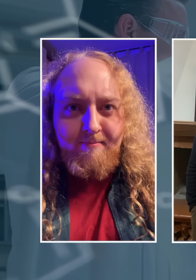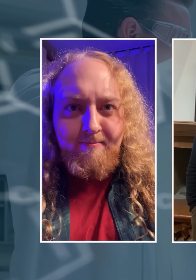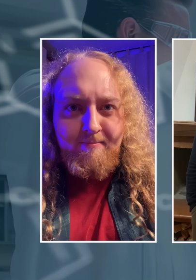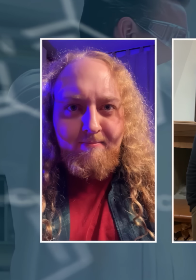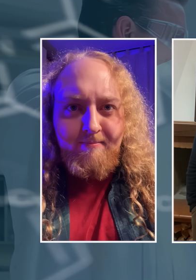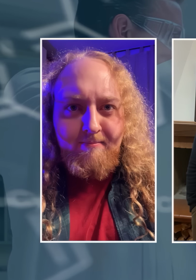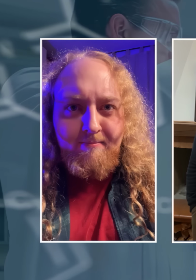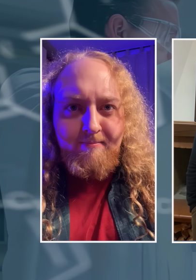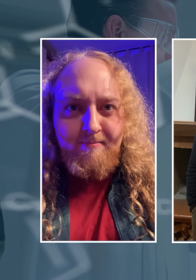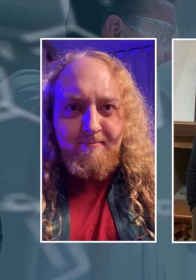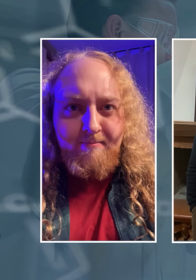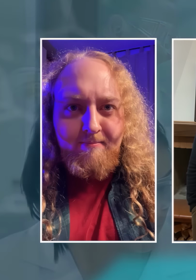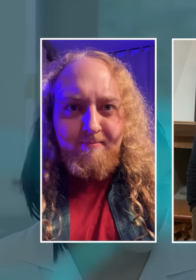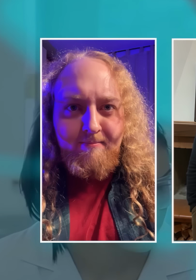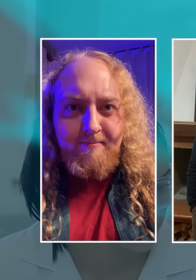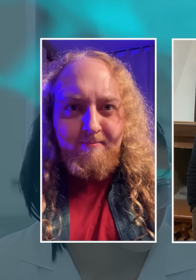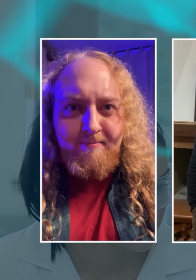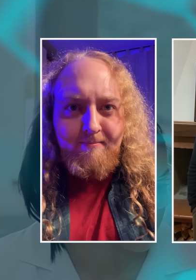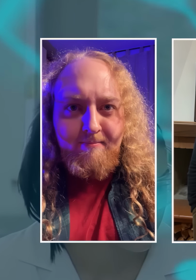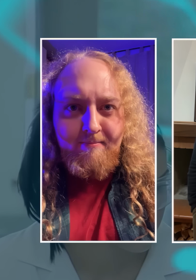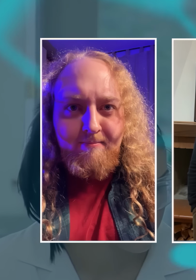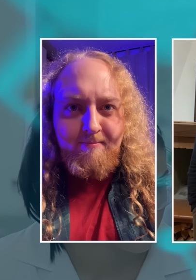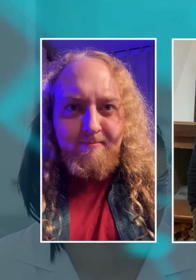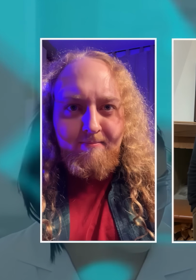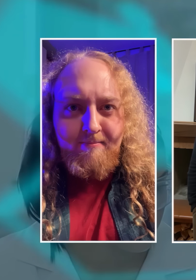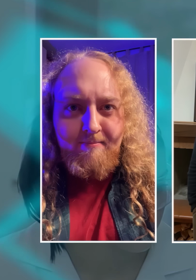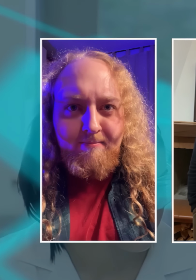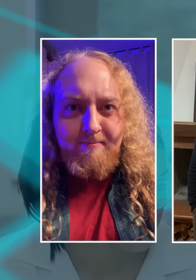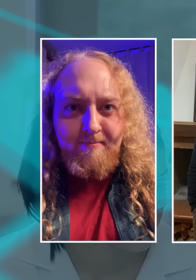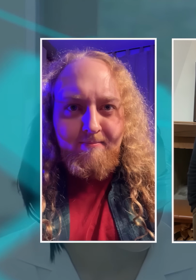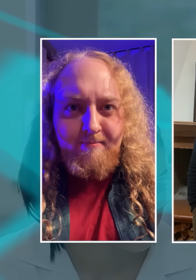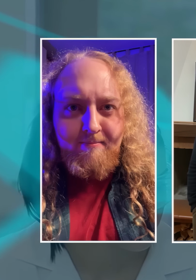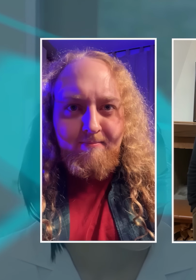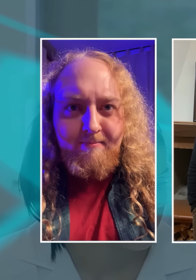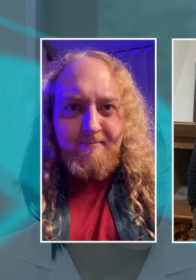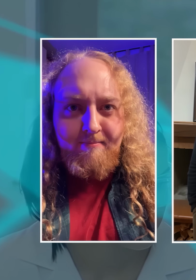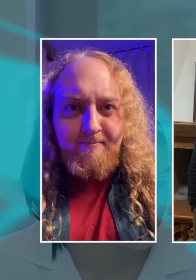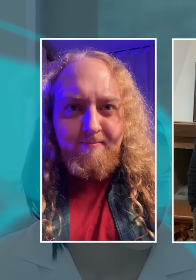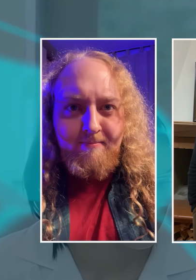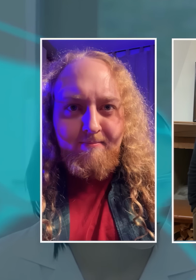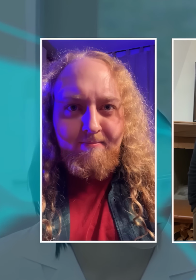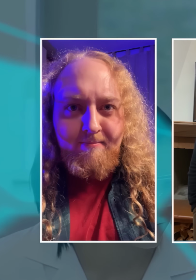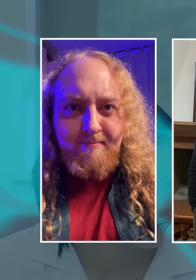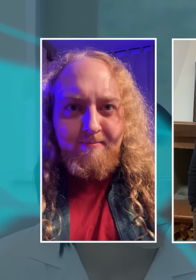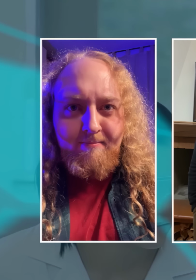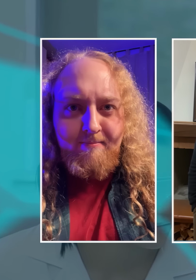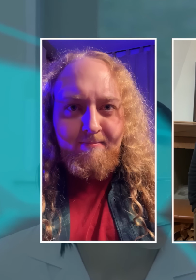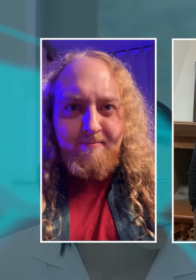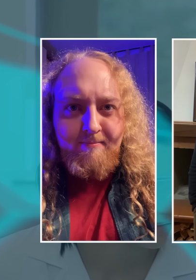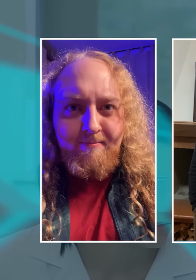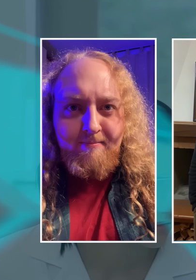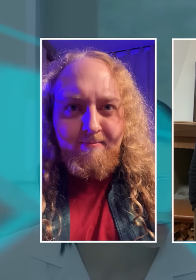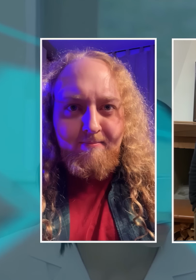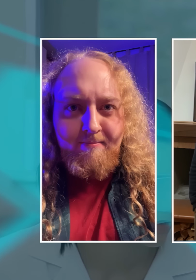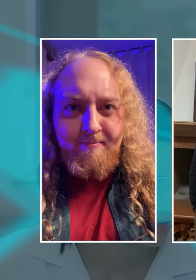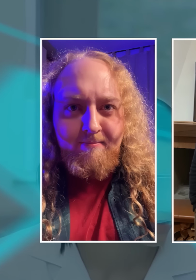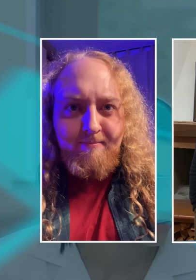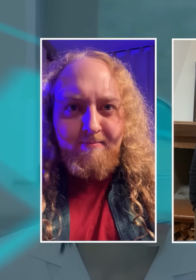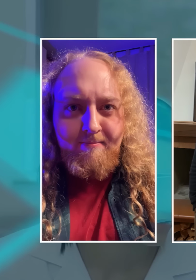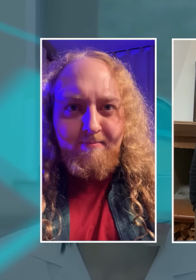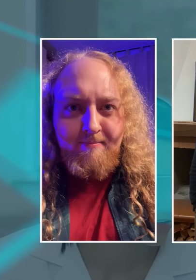promoter di eventi in Italia e all'estero da oltre 40 anni mi occupo di concerti e musica Mi unisco a